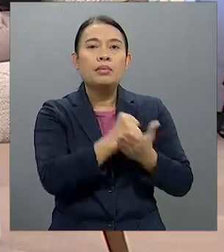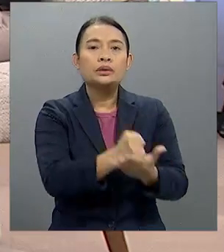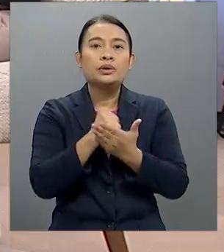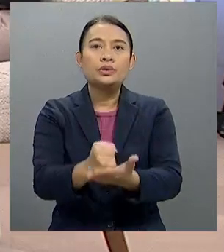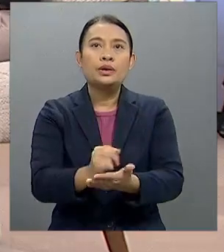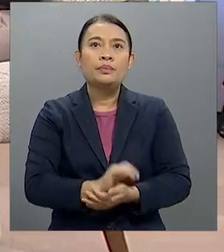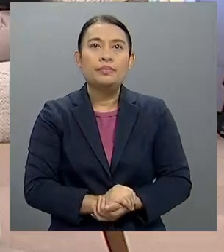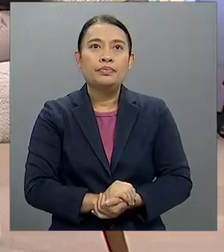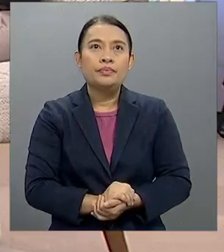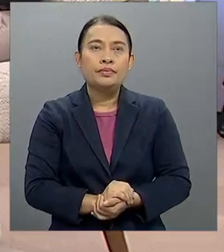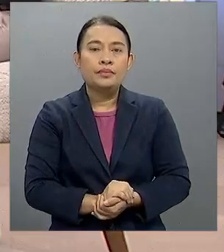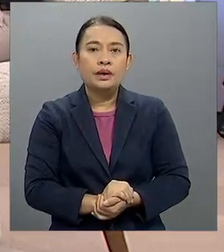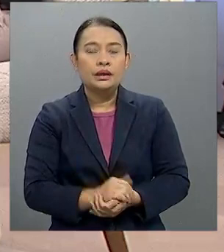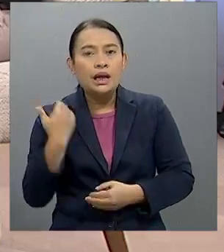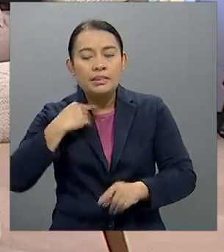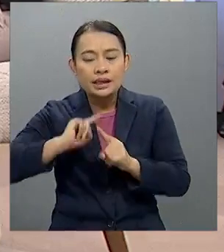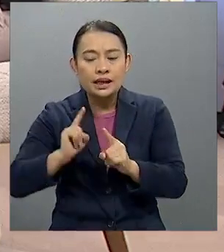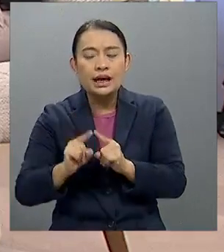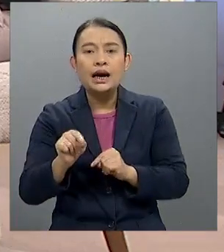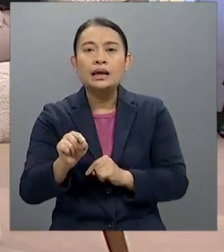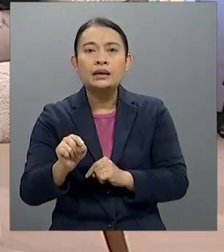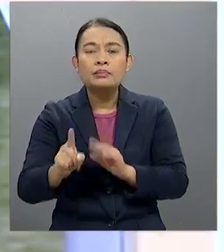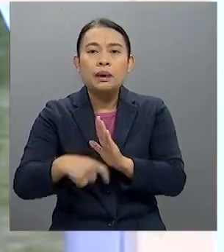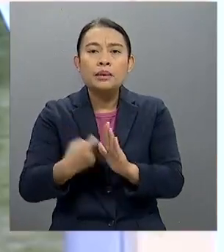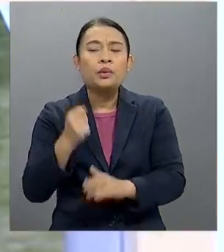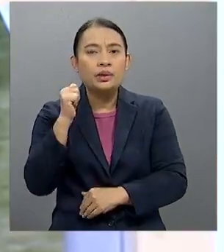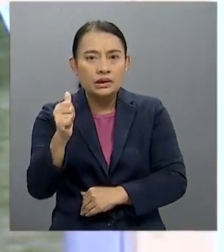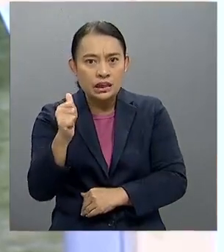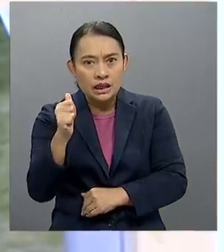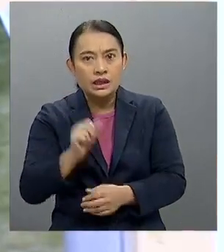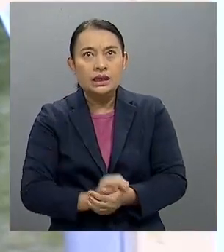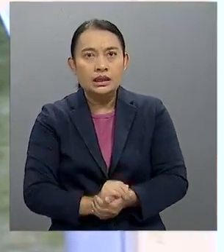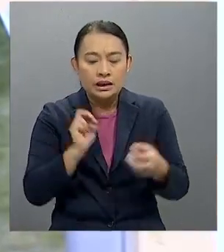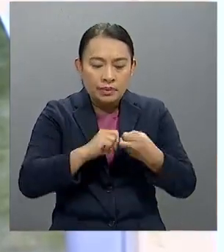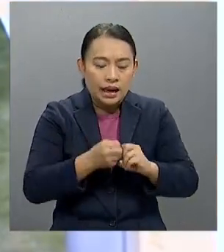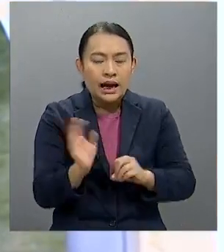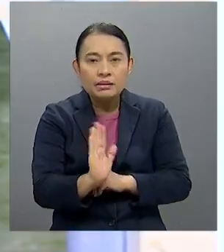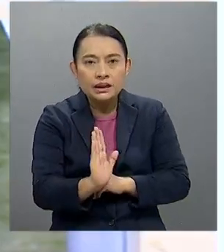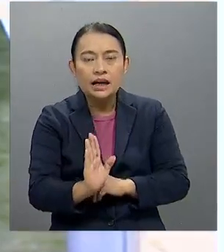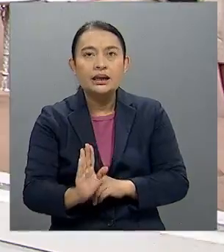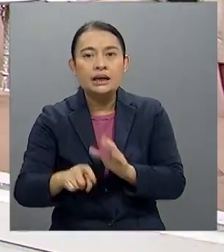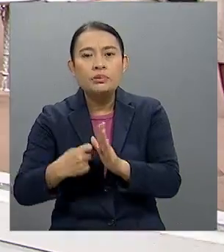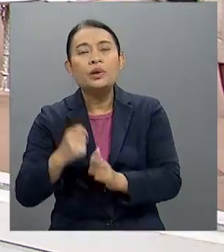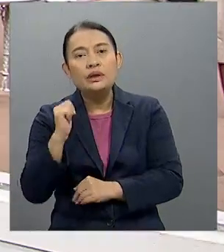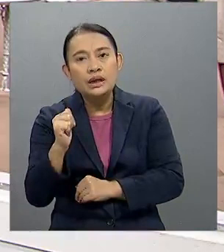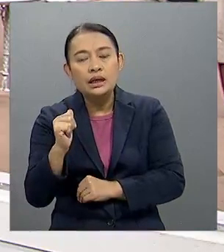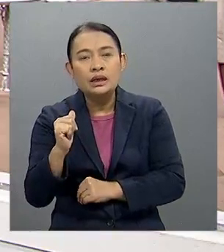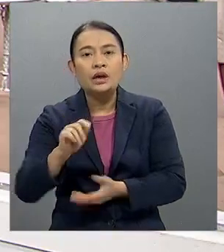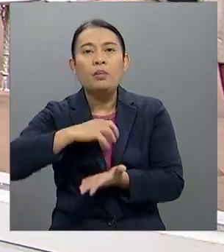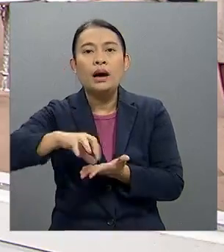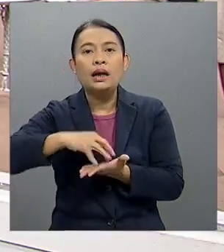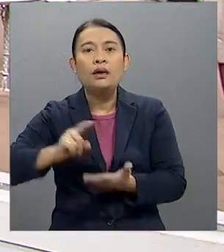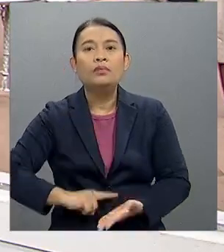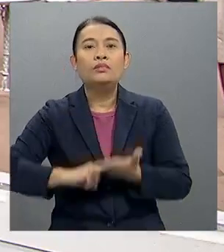ายนี้ถ้ามีเรื่องอะไรดีๆที่สามารถที่จะไม่ต้องทำให้เกิดเรื่องมาร้องกับพี่ยุ้ยได้เนี่ยก็มานำเสนอได้ใช่ไหมฮะ ไม่มีวันค่ะ